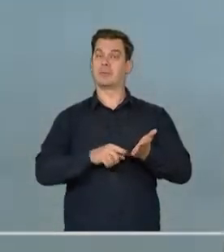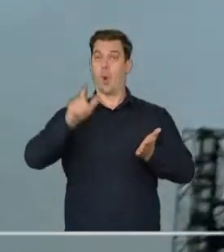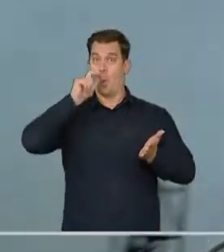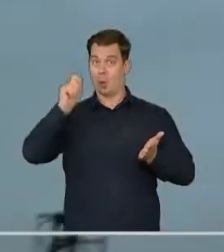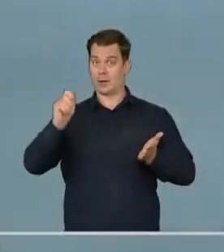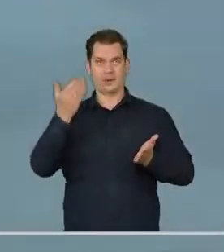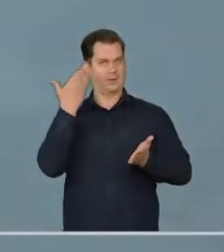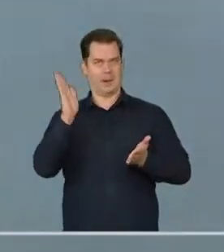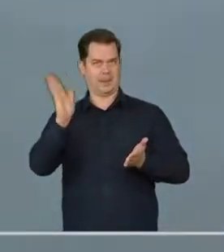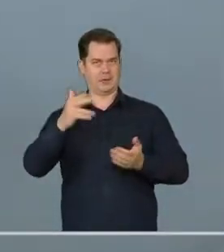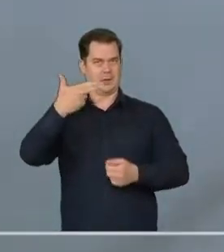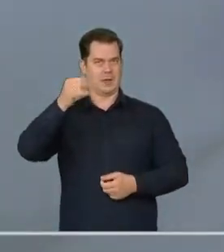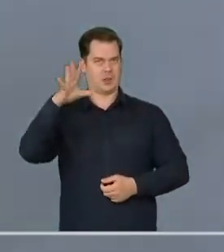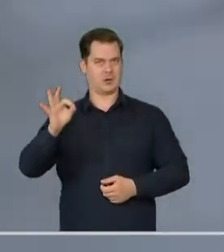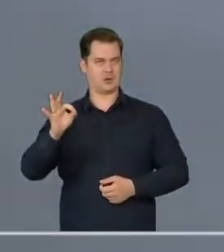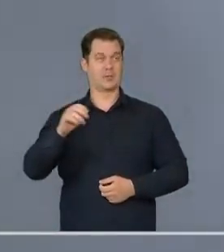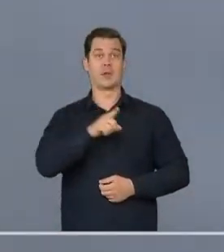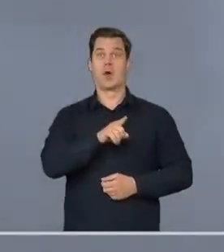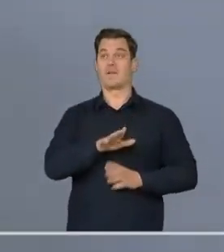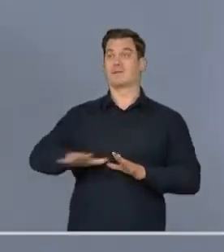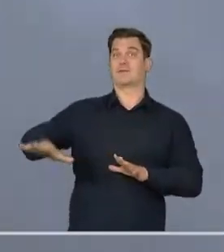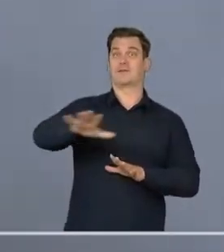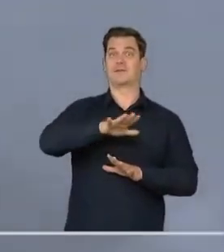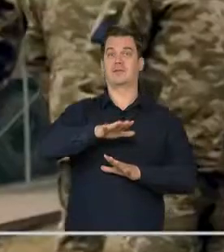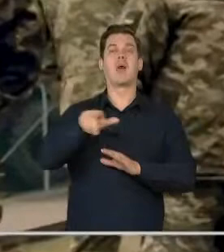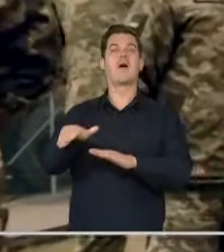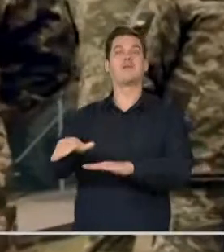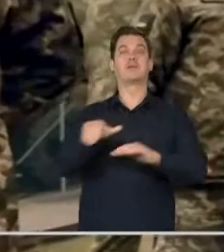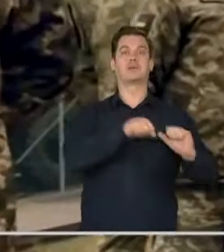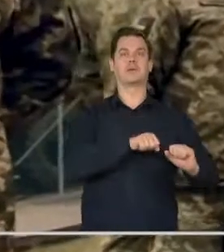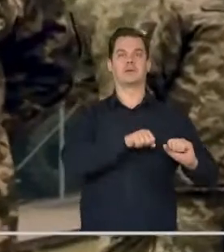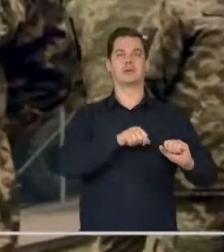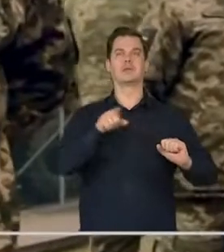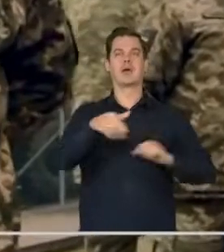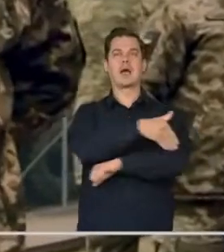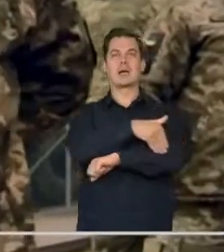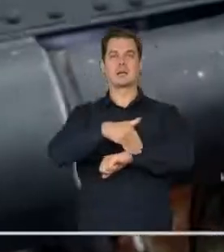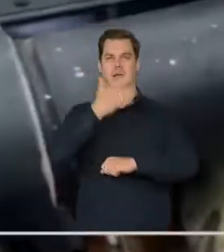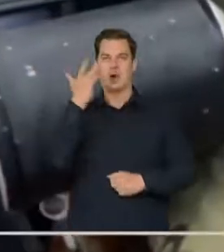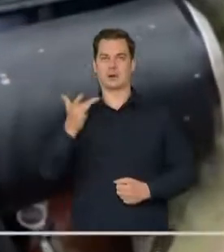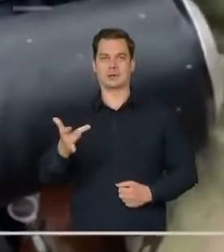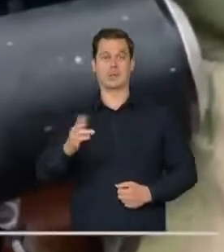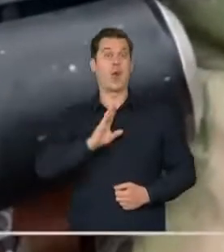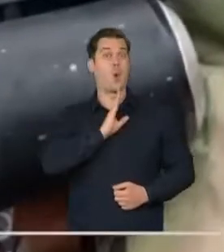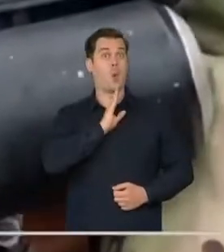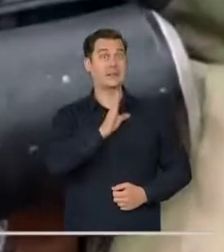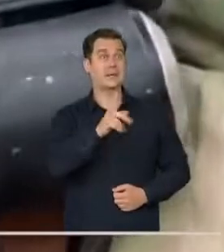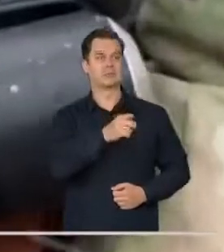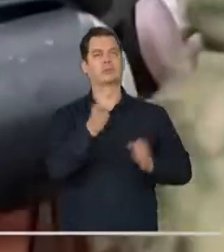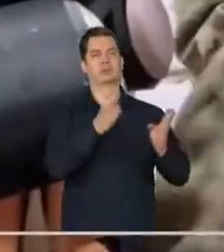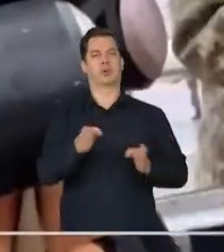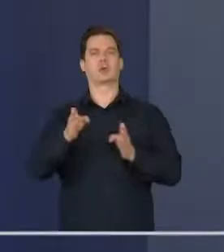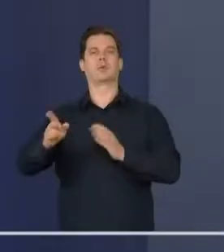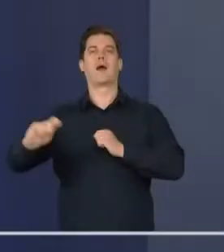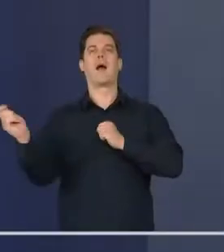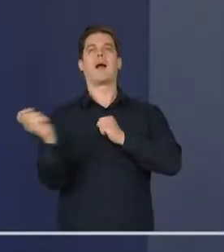NATO, nierozszerzanie sojuszu na wschód i wycofanie międzynarodowych wojsk spod granic z Rosją. Amerykanie przygotowują sankcje